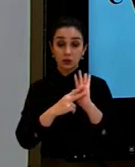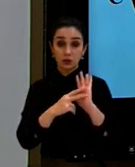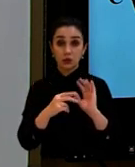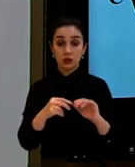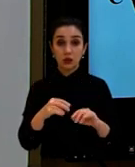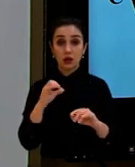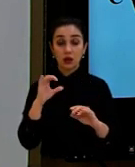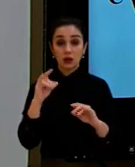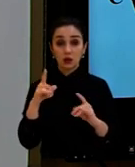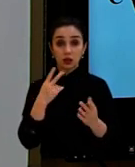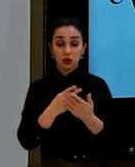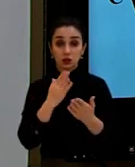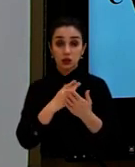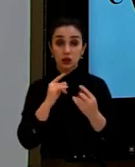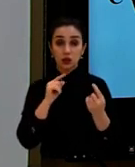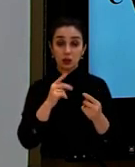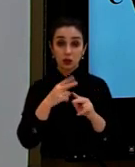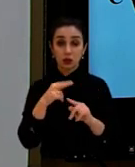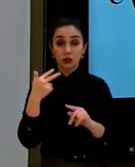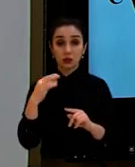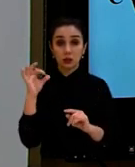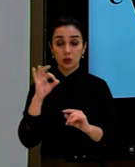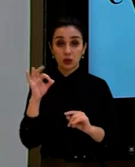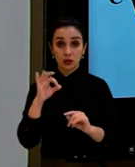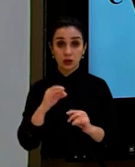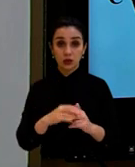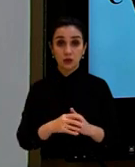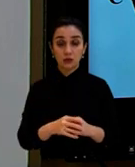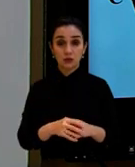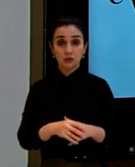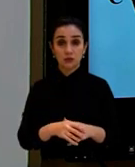4,8. Она лежит напротив угла 30 градусов.